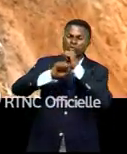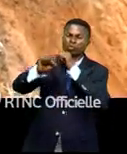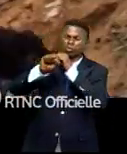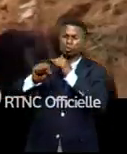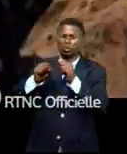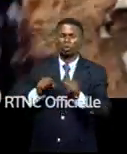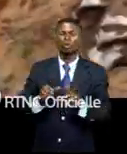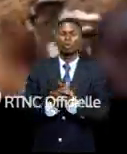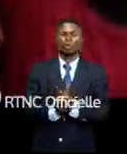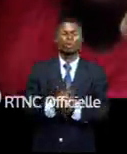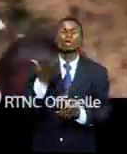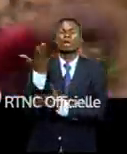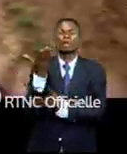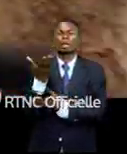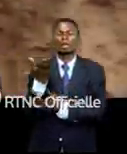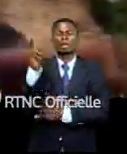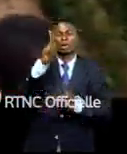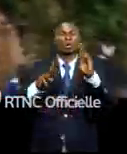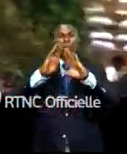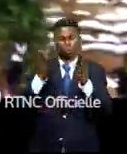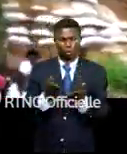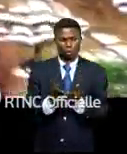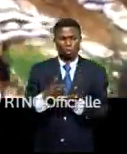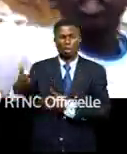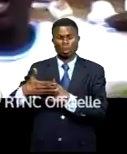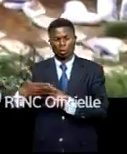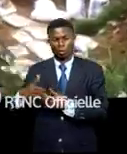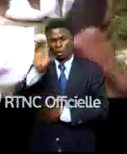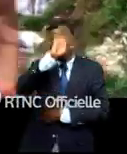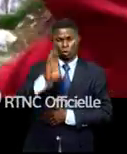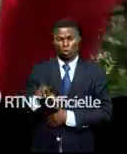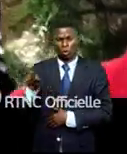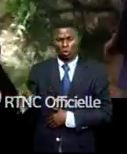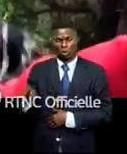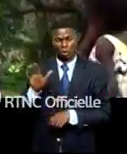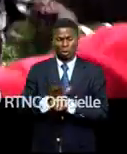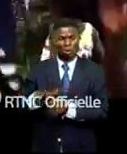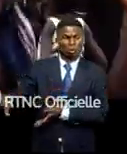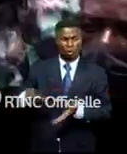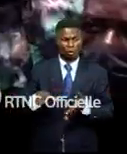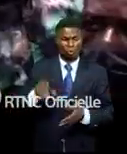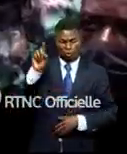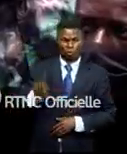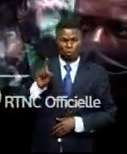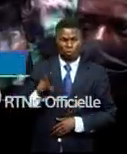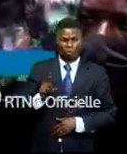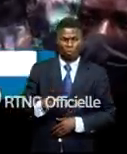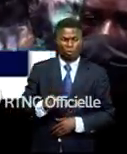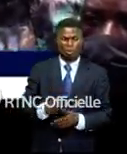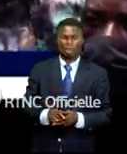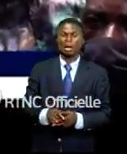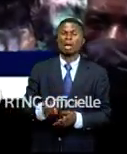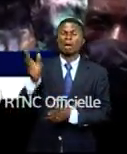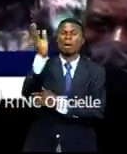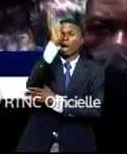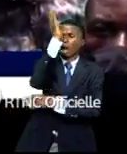sensibilisation. Ce que nous demandons maintenant à la population riveraine de ces différentes érosions, il faudra qu'on puisse planter des bambous